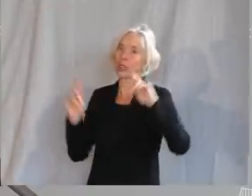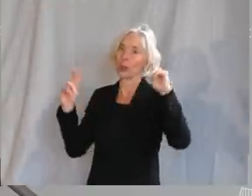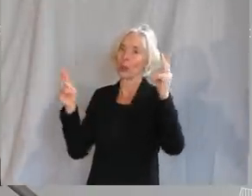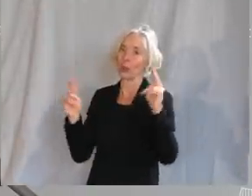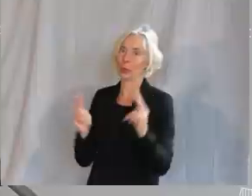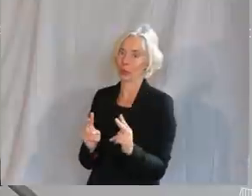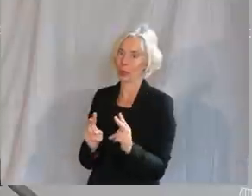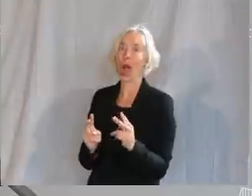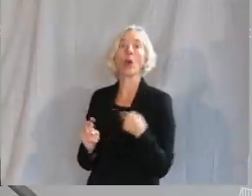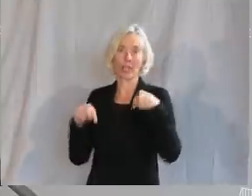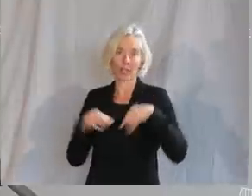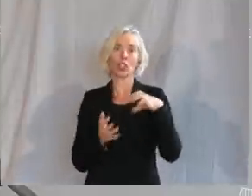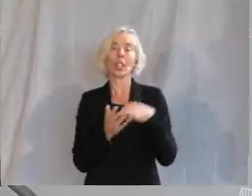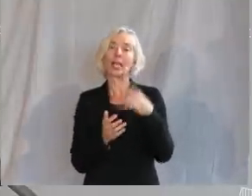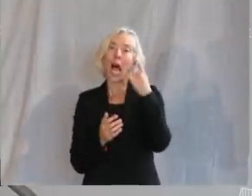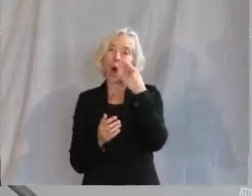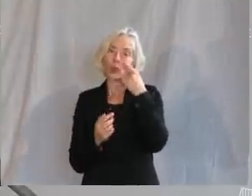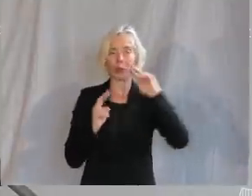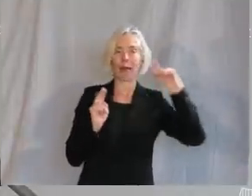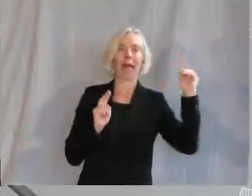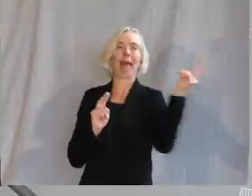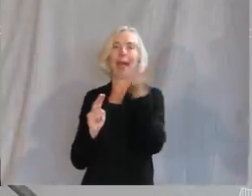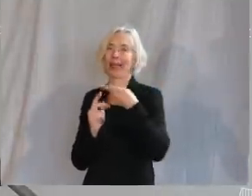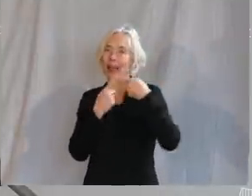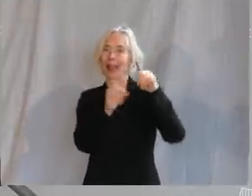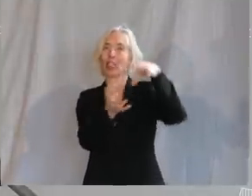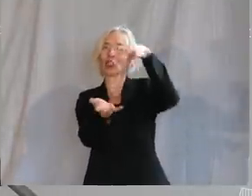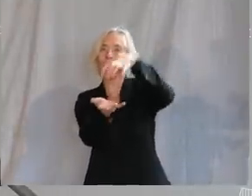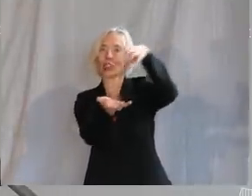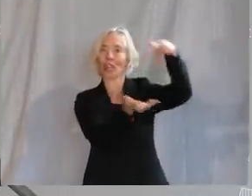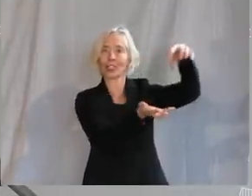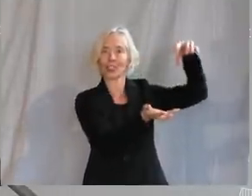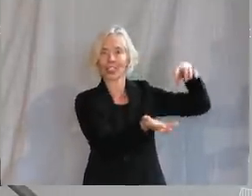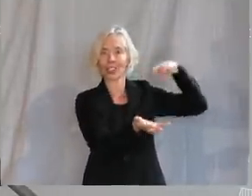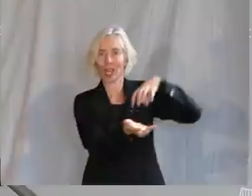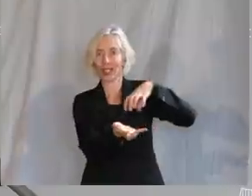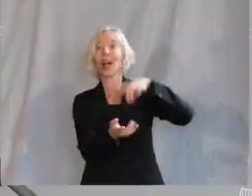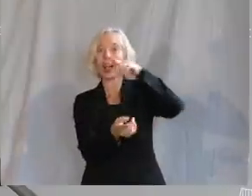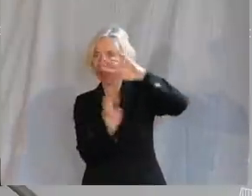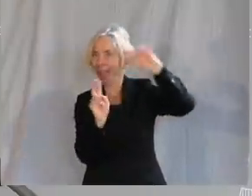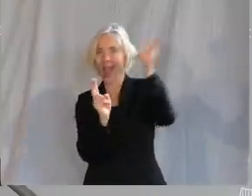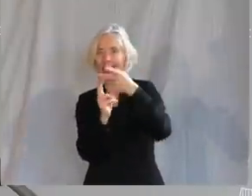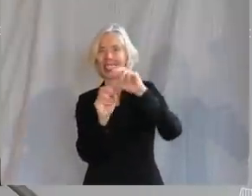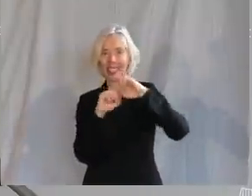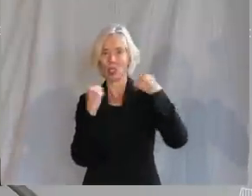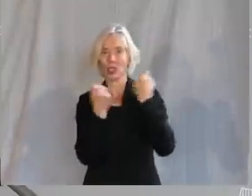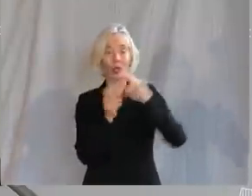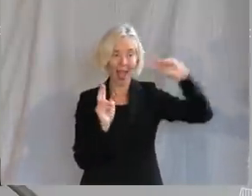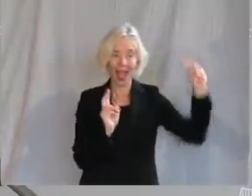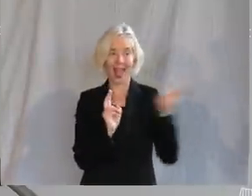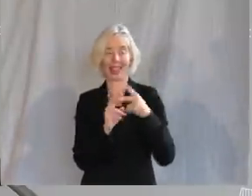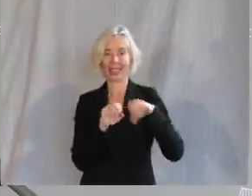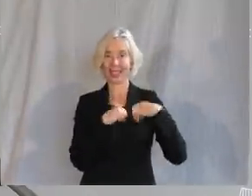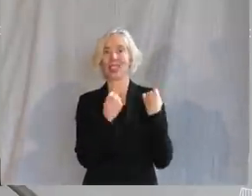dem ähnlich ist, was auch andere Städte tun, die kurz davor sind, den Schwellenwert zu reißen